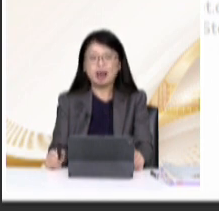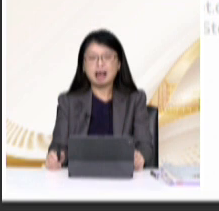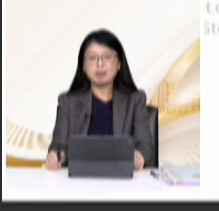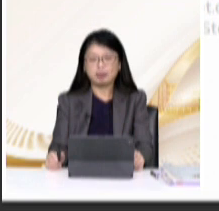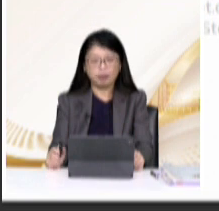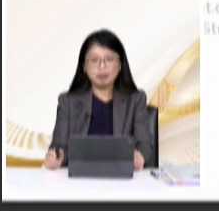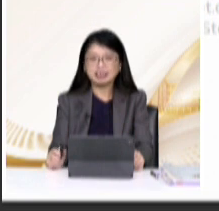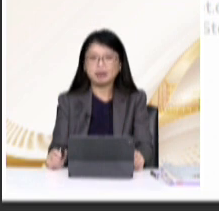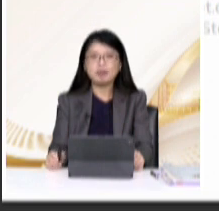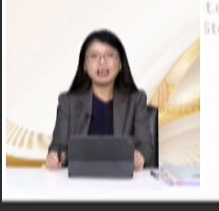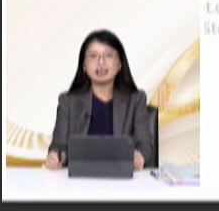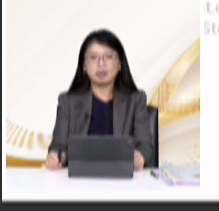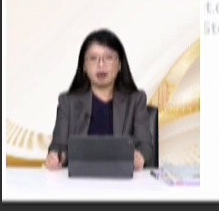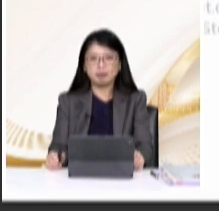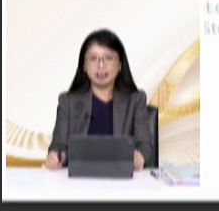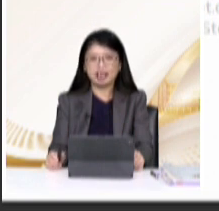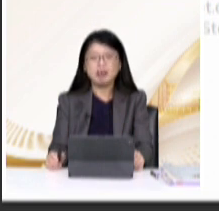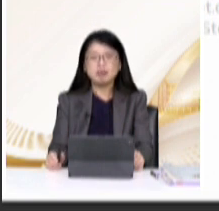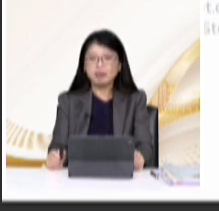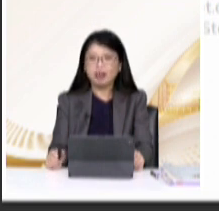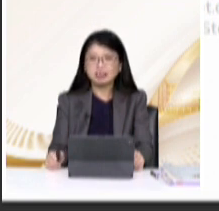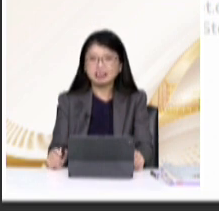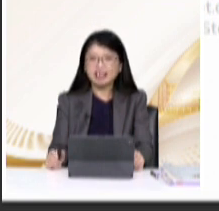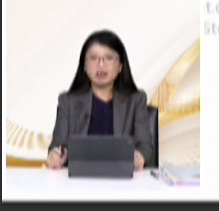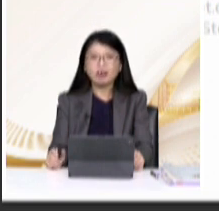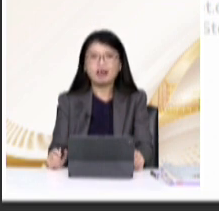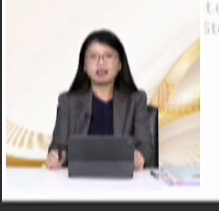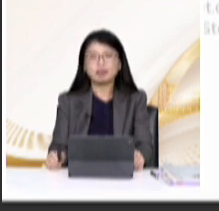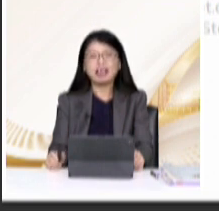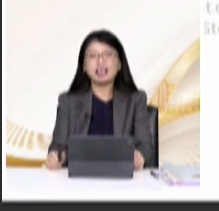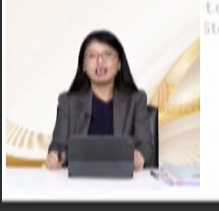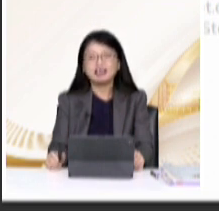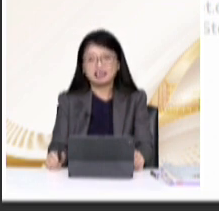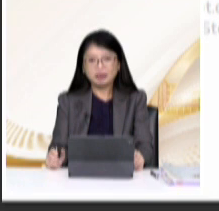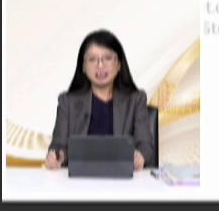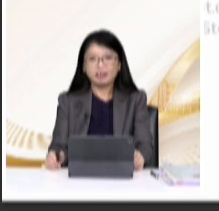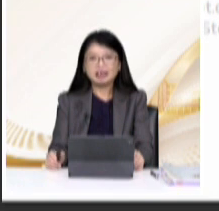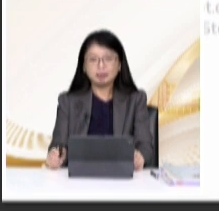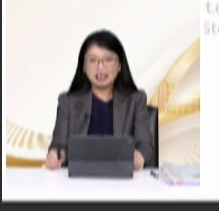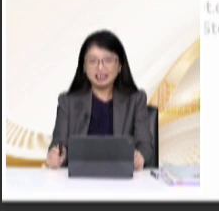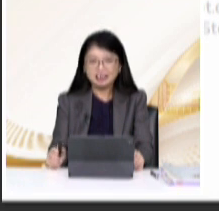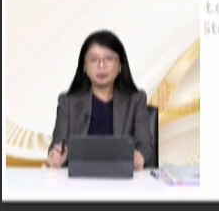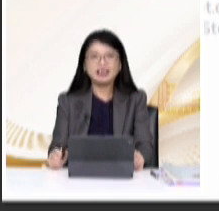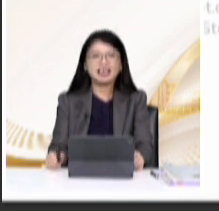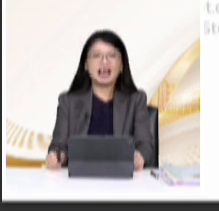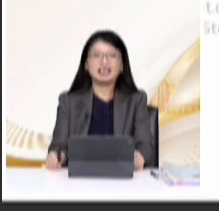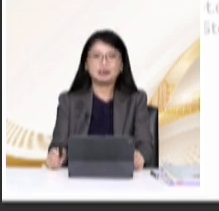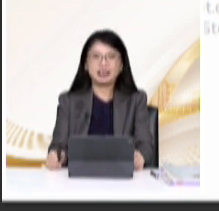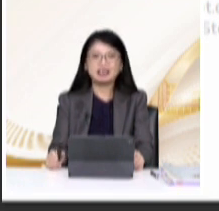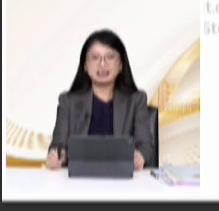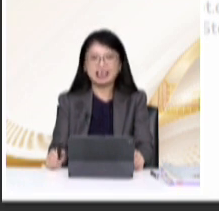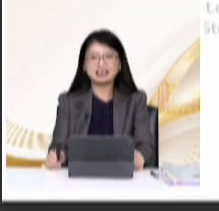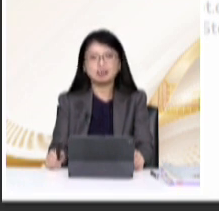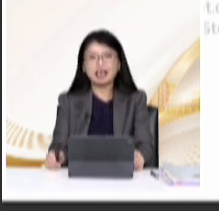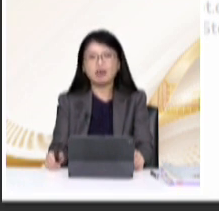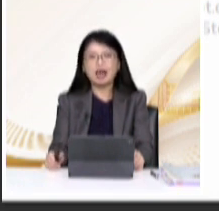ชำระค่าปรับหรือว่าปฏิเสธว่าไม่ได้กระทำความผิดเนี่ยไม่ว่าเขาจะแก้ข้อกล่าวหาหรือไม่เนี่ย จ้าหน้าที่ของรัฐจะมีหน้าที่อีกส่วนนึงค่ะตรงนี้ท่